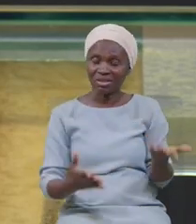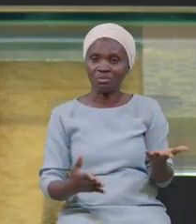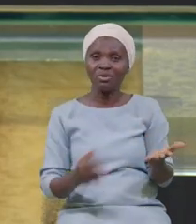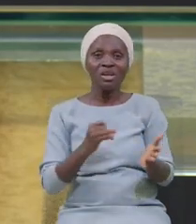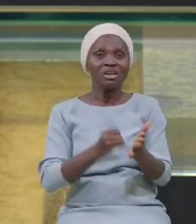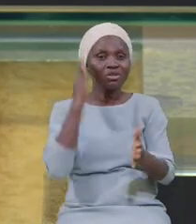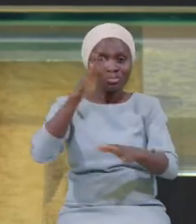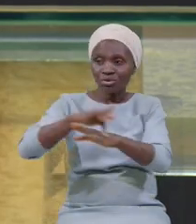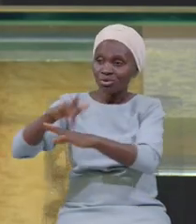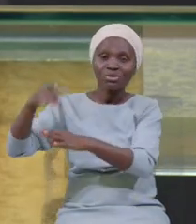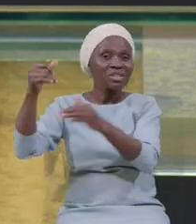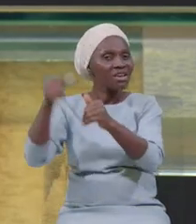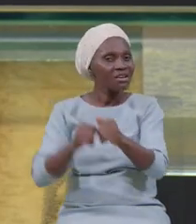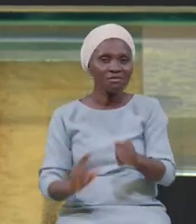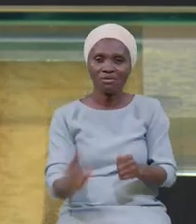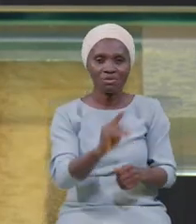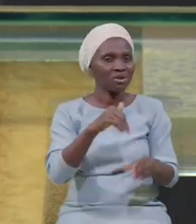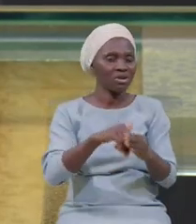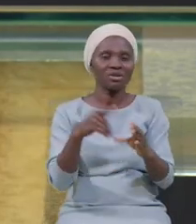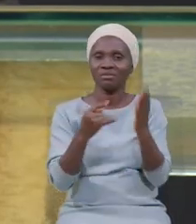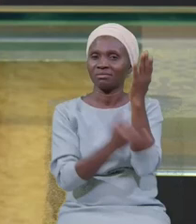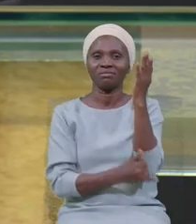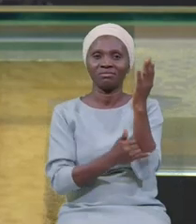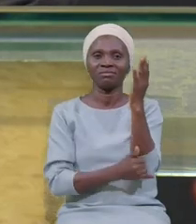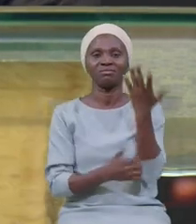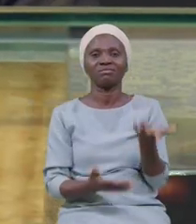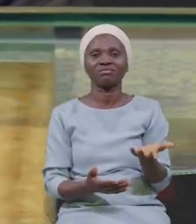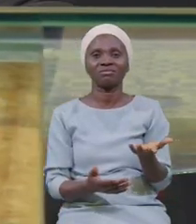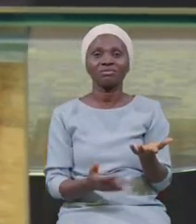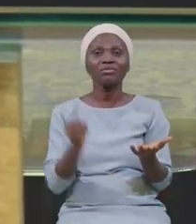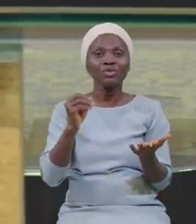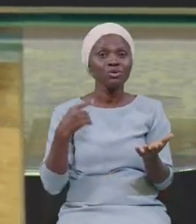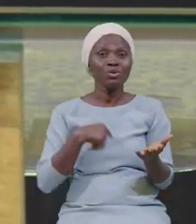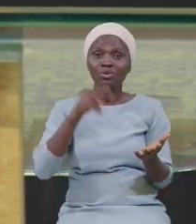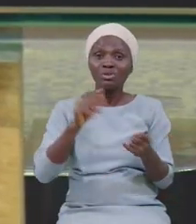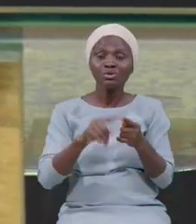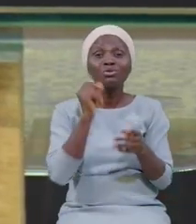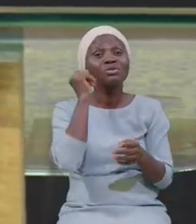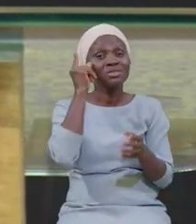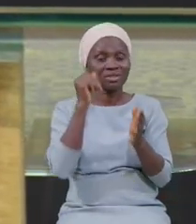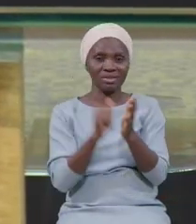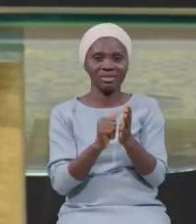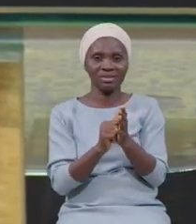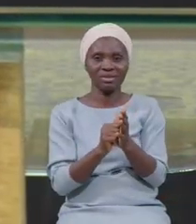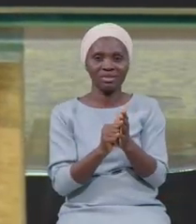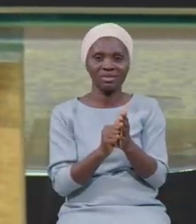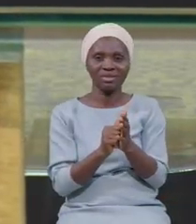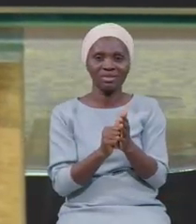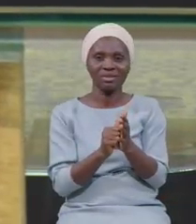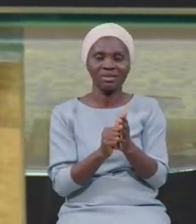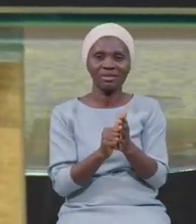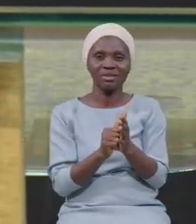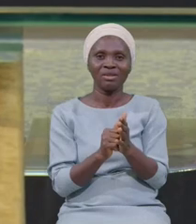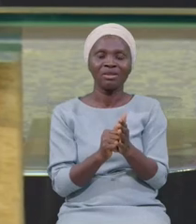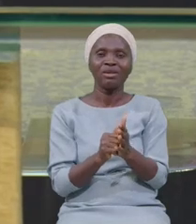marasme, si votre travail aussi sera affecté, donc on doit comprendre que seulement avoir